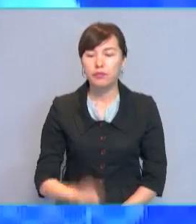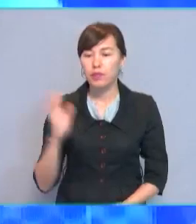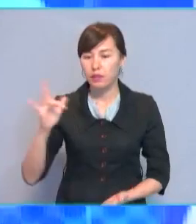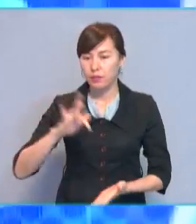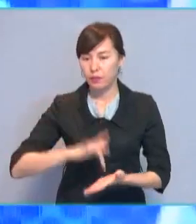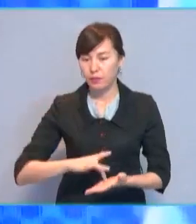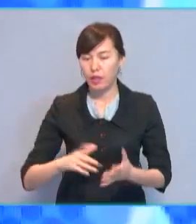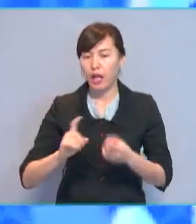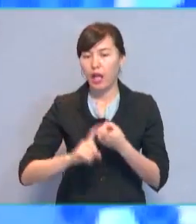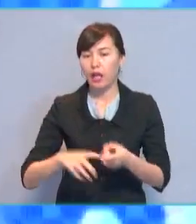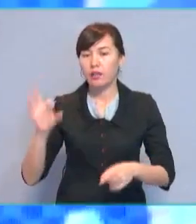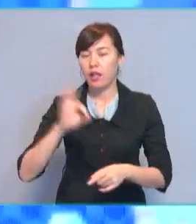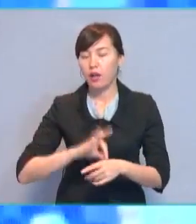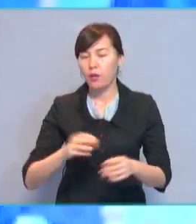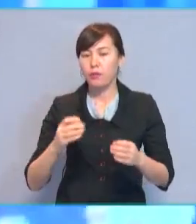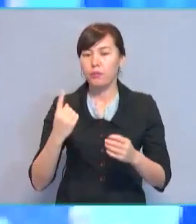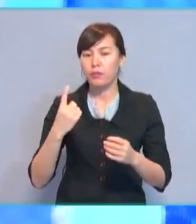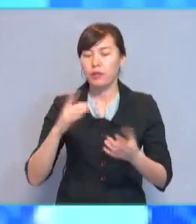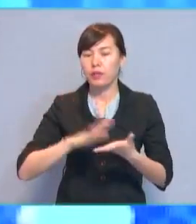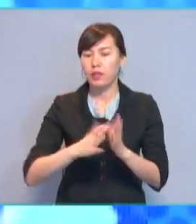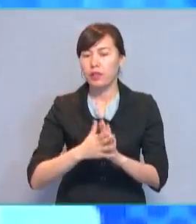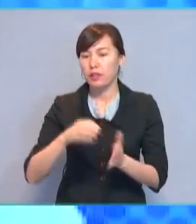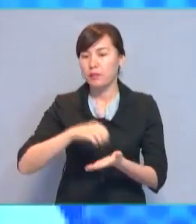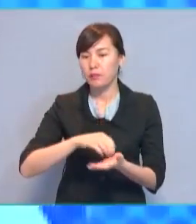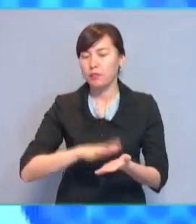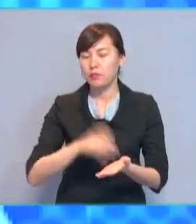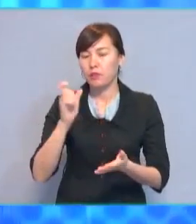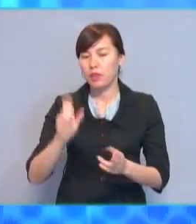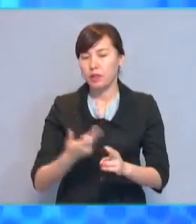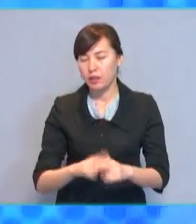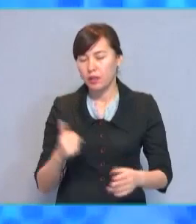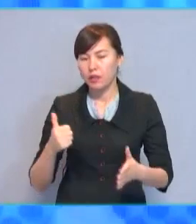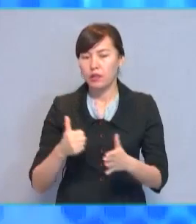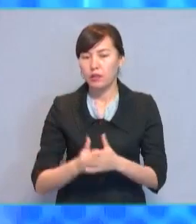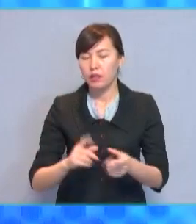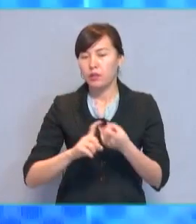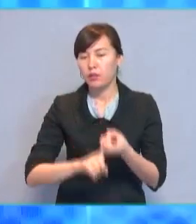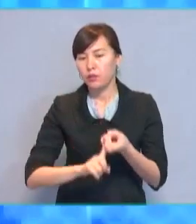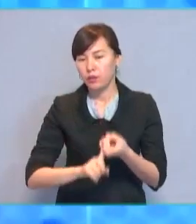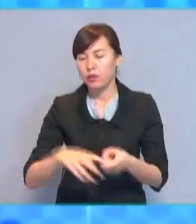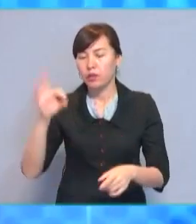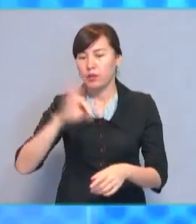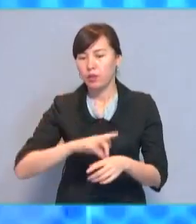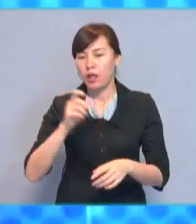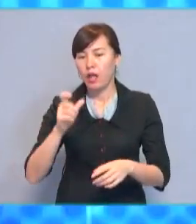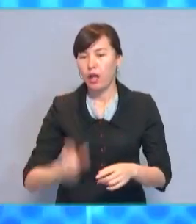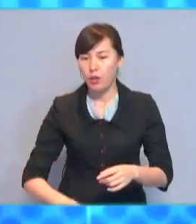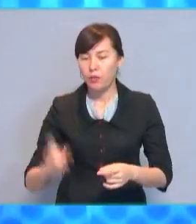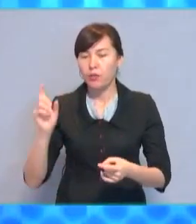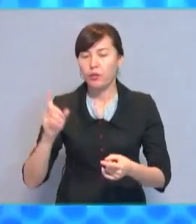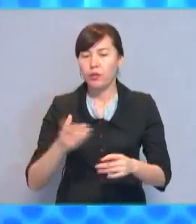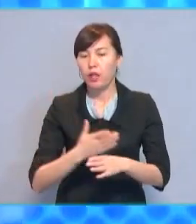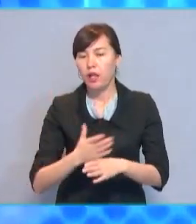Шымкент қаласында коронавирус жұқтырған тағы бір жағдай тіркелді. Науқас осыған дейін індет жұқтырған азаматпен жақын байланыста